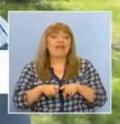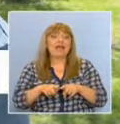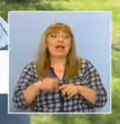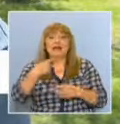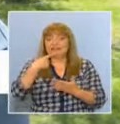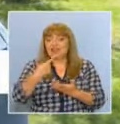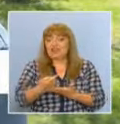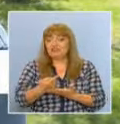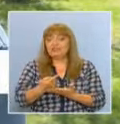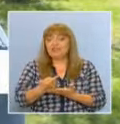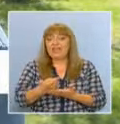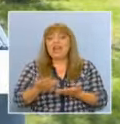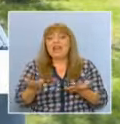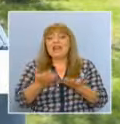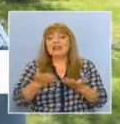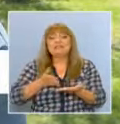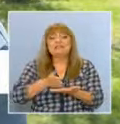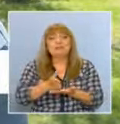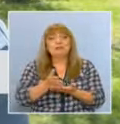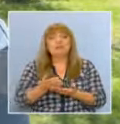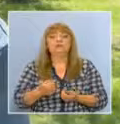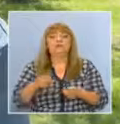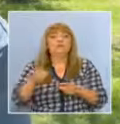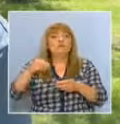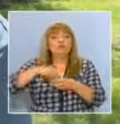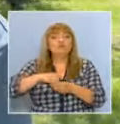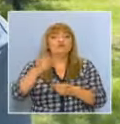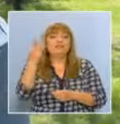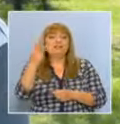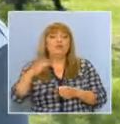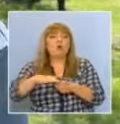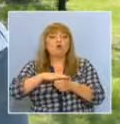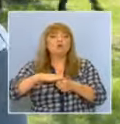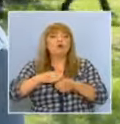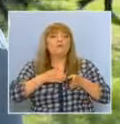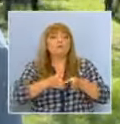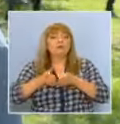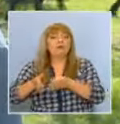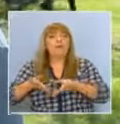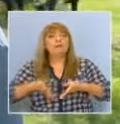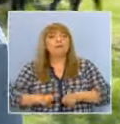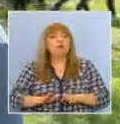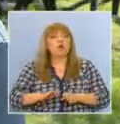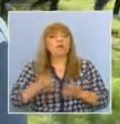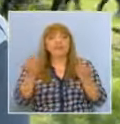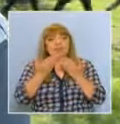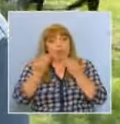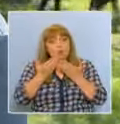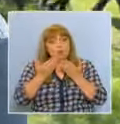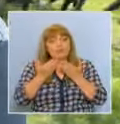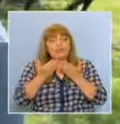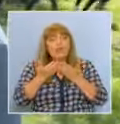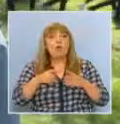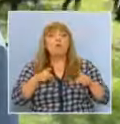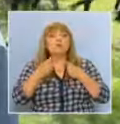алгоритъм, която вътре в себе си включва три основни направления, като природни науки, музика и, разбира се, технологии